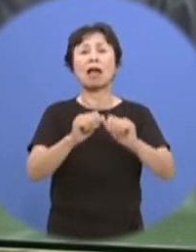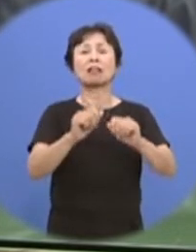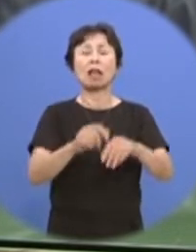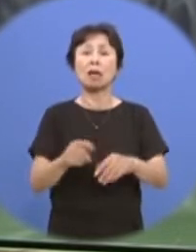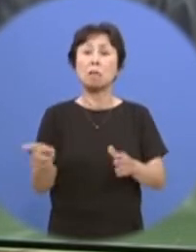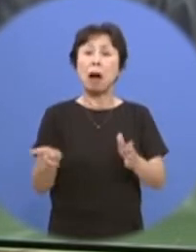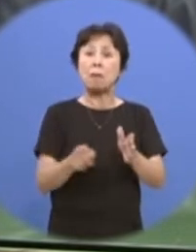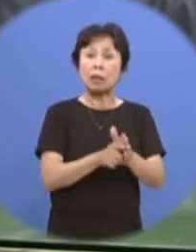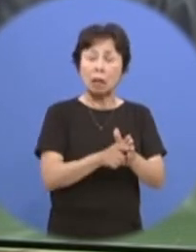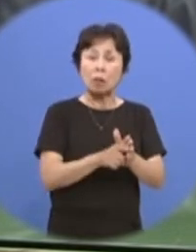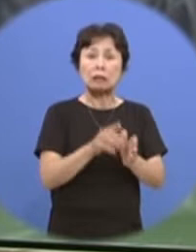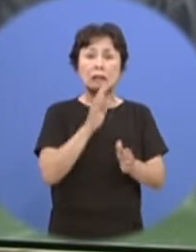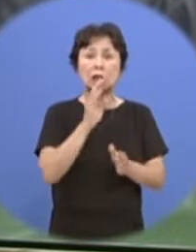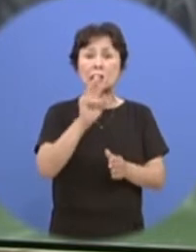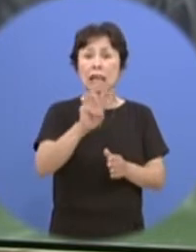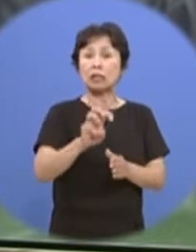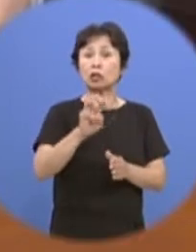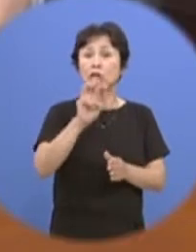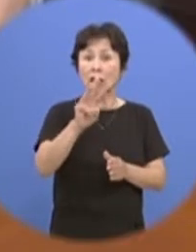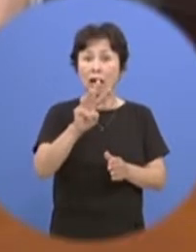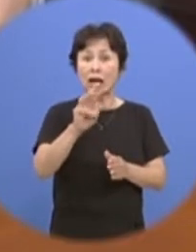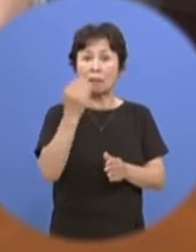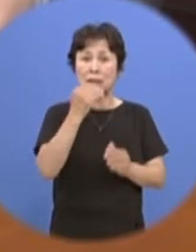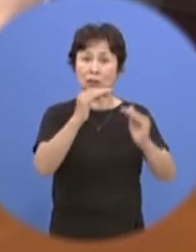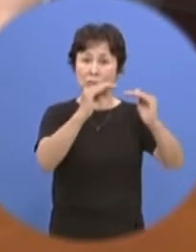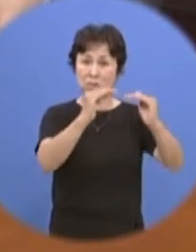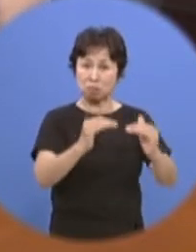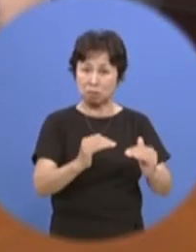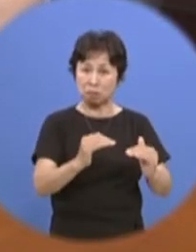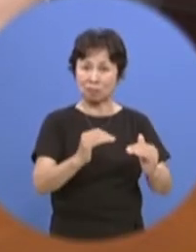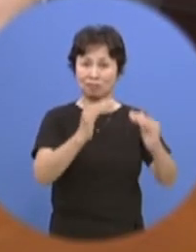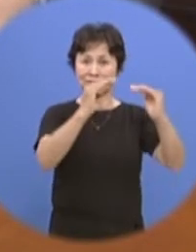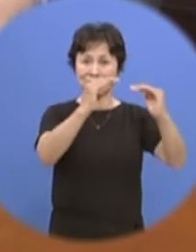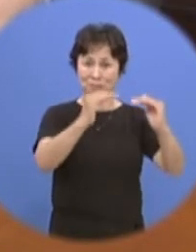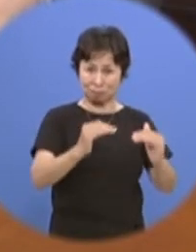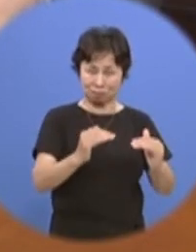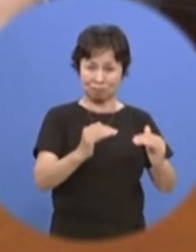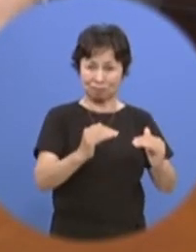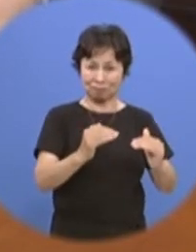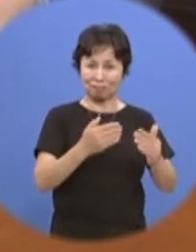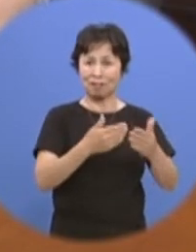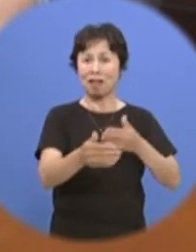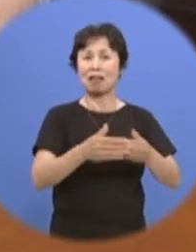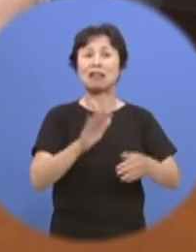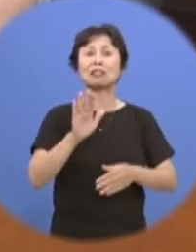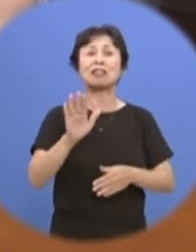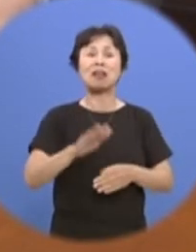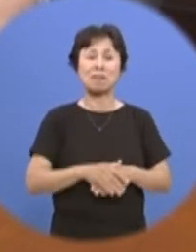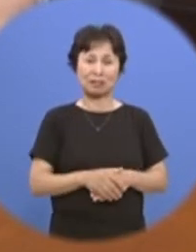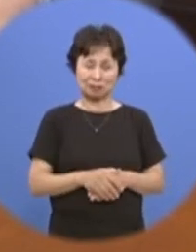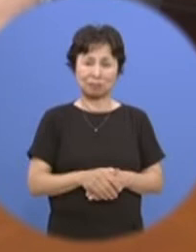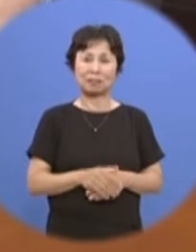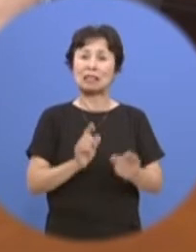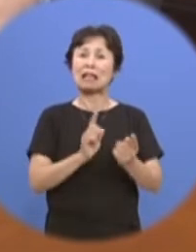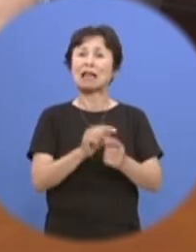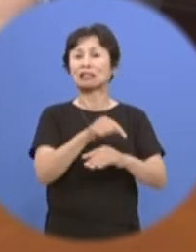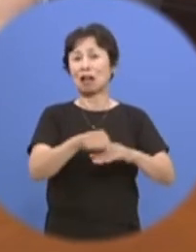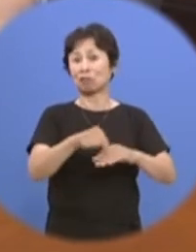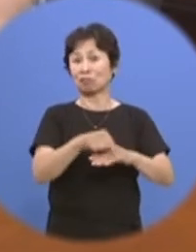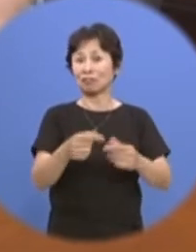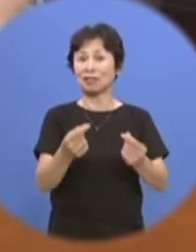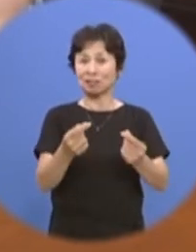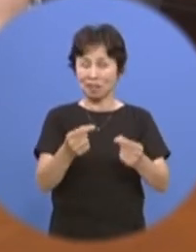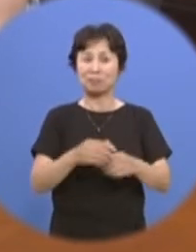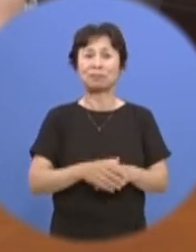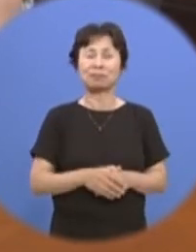皆さんの知らないところで水ガーッと向いてる、 先に対策をされてるわけですね。 そうなんです。 なるほど。 それからさ